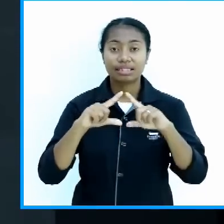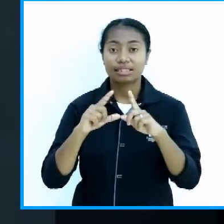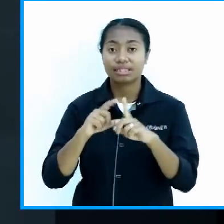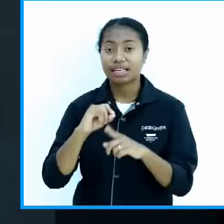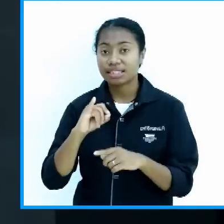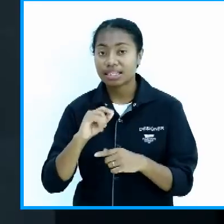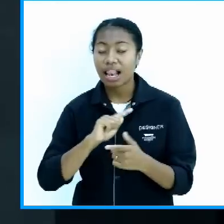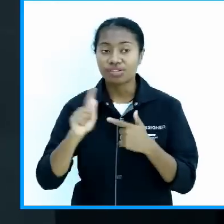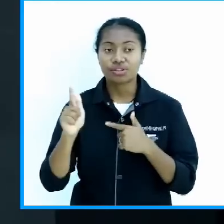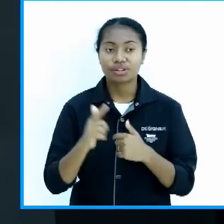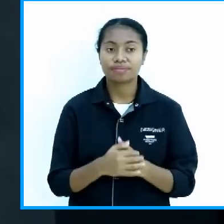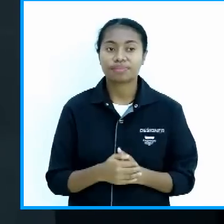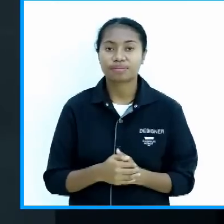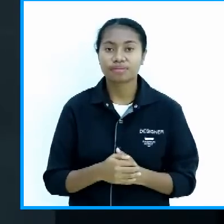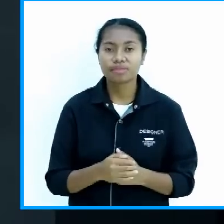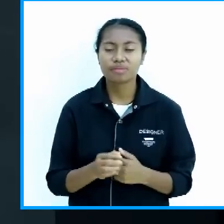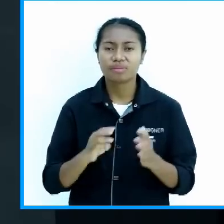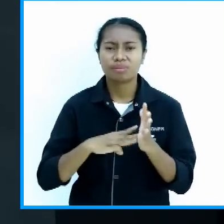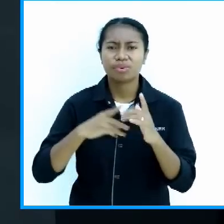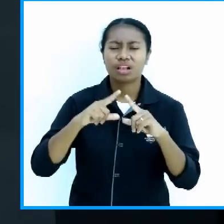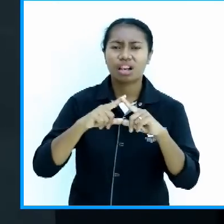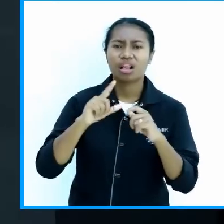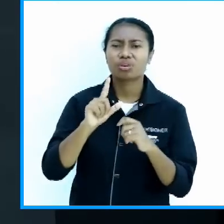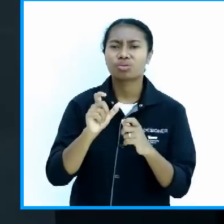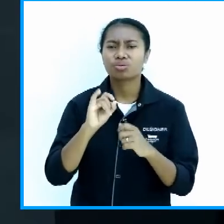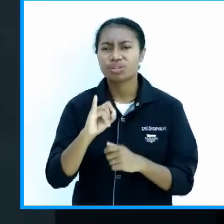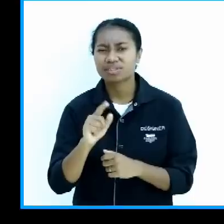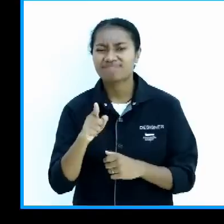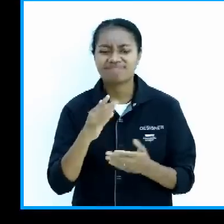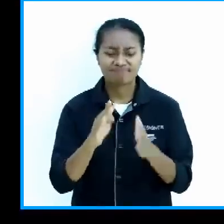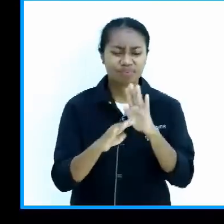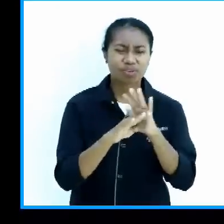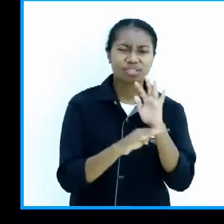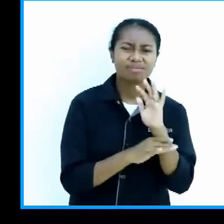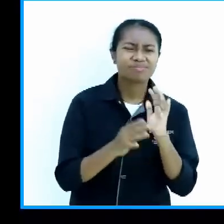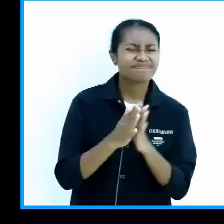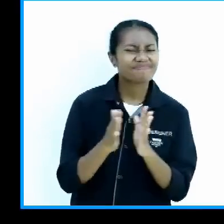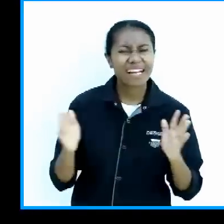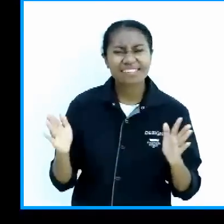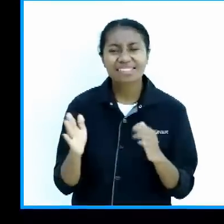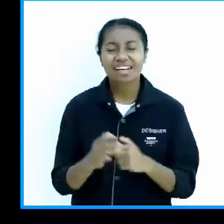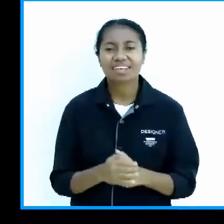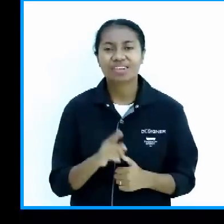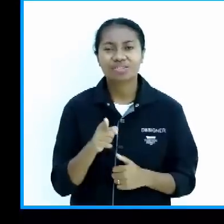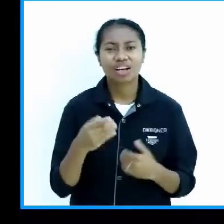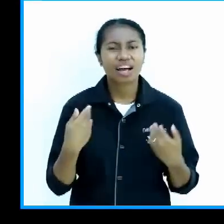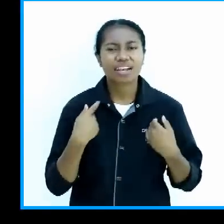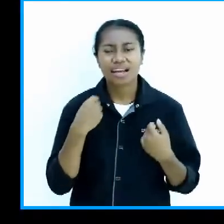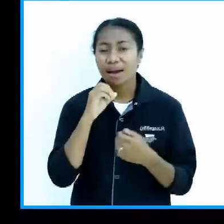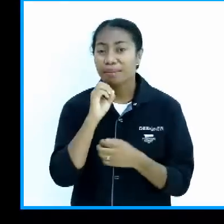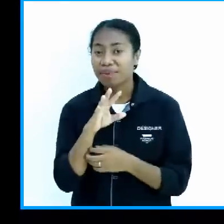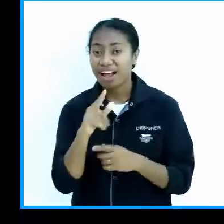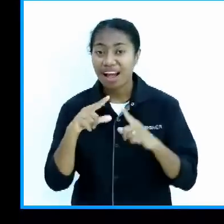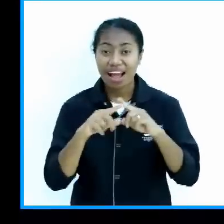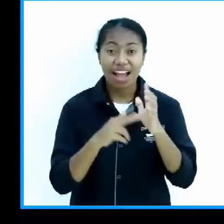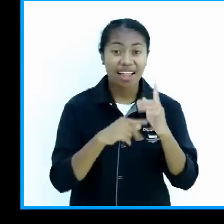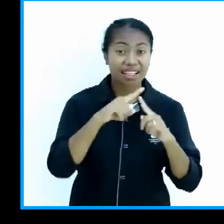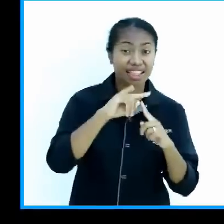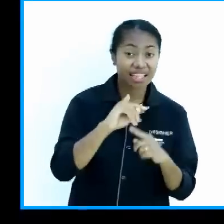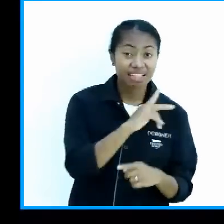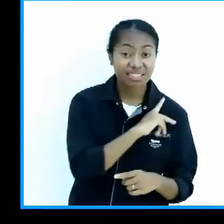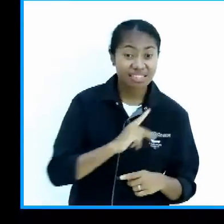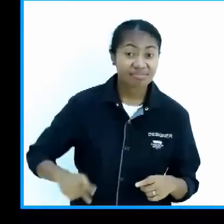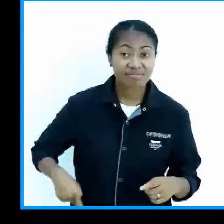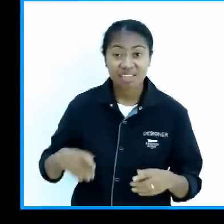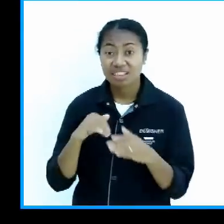di slide berikut, melalui proses verifikasi yang begitu panjang itu, Kalau ada yang bilang ada gen antikris di dalam,